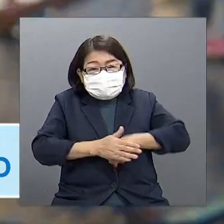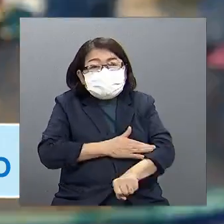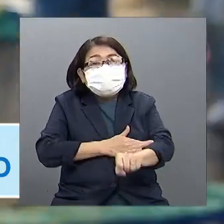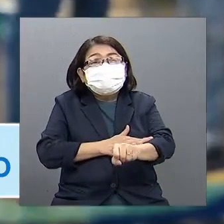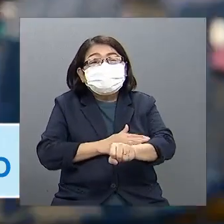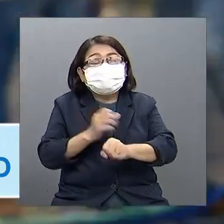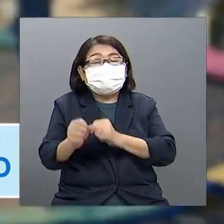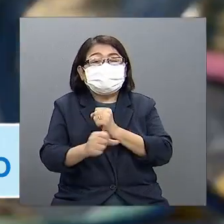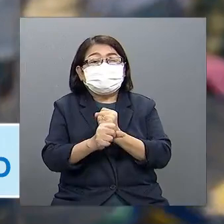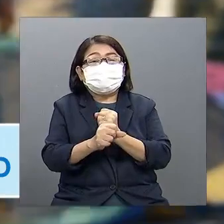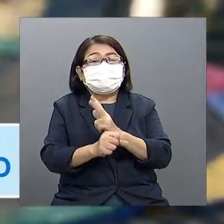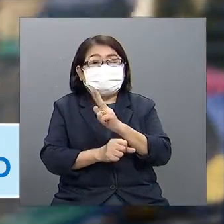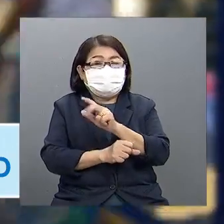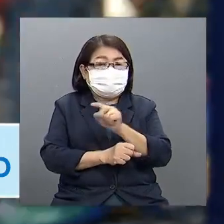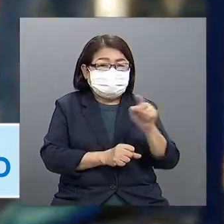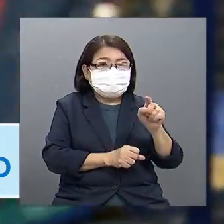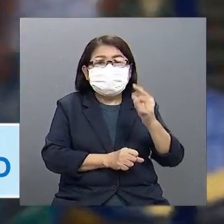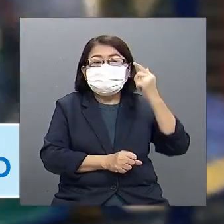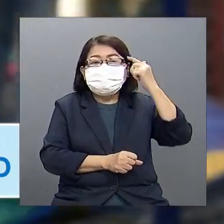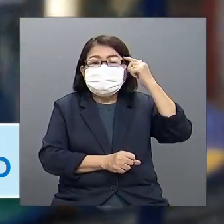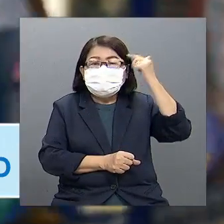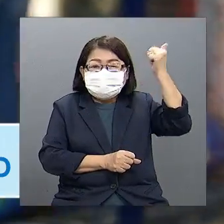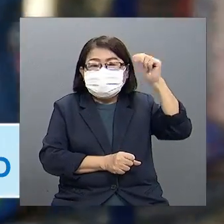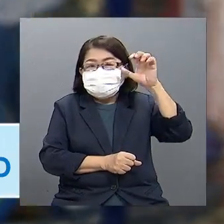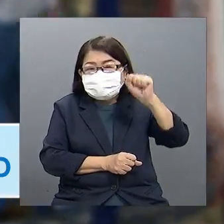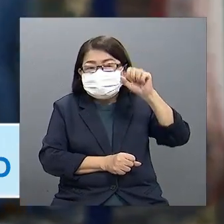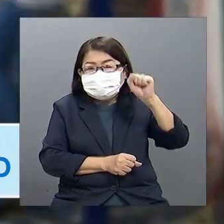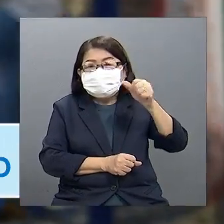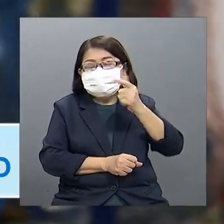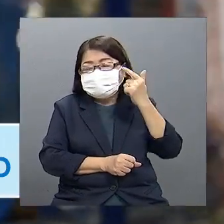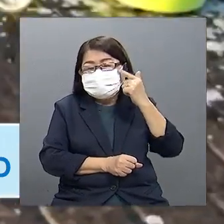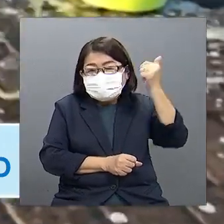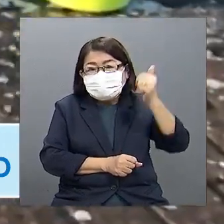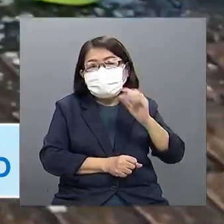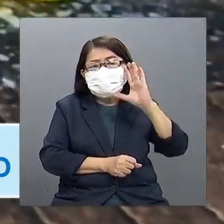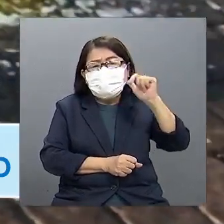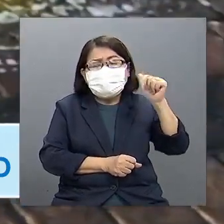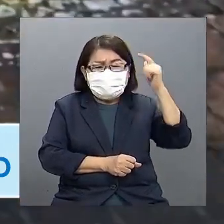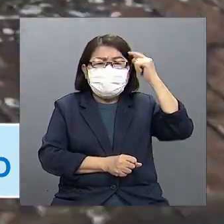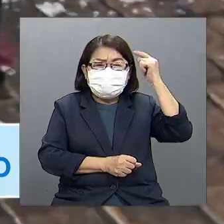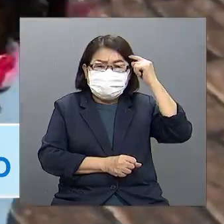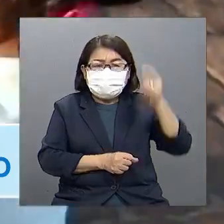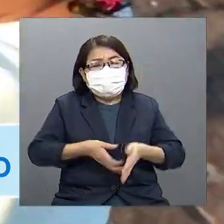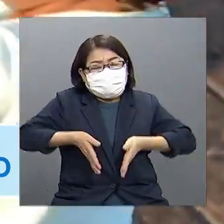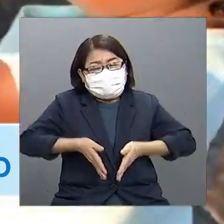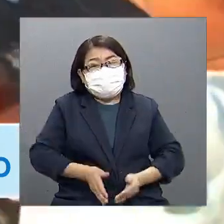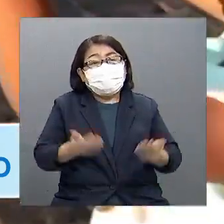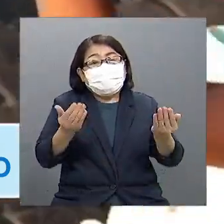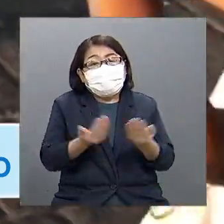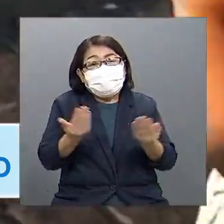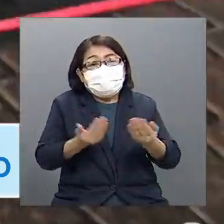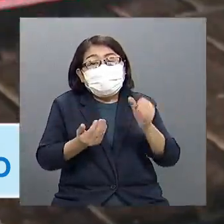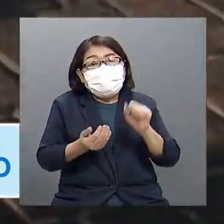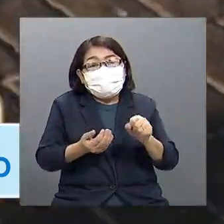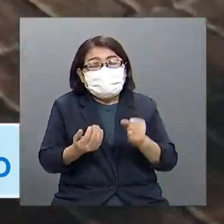นาการรวดเร็วที่สุดคุณพ่อคุณแม่จะนึกภาพออกว่าตอนแรกเกิดมันเหมือนตอนที่เขาเป็นทารกแทบทำอะไรไม่ได้เลยใช่ไหมคะนอกจาก